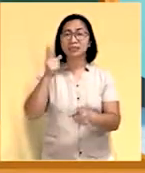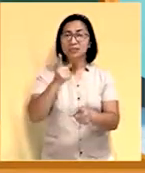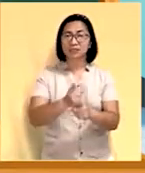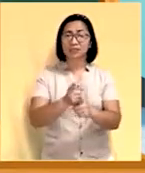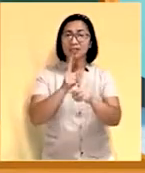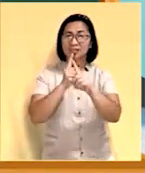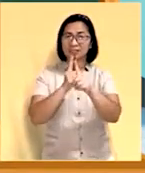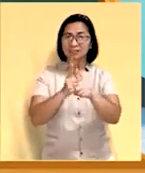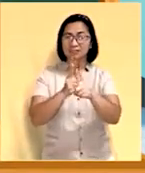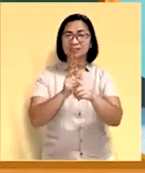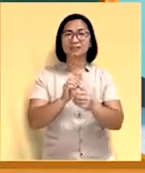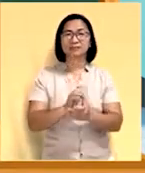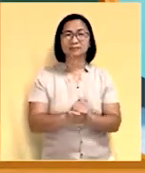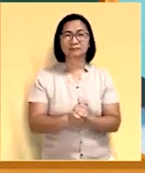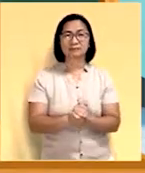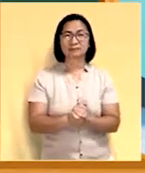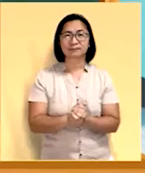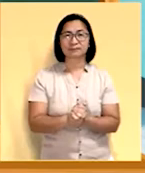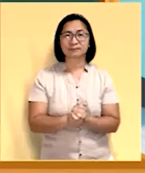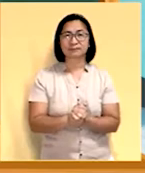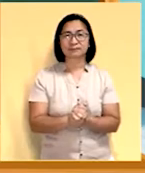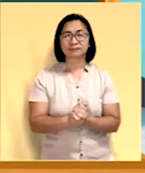sagot.